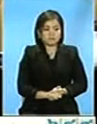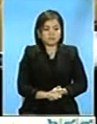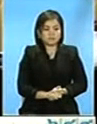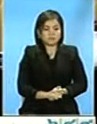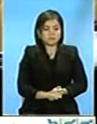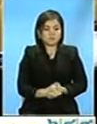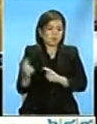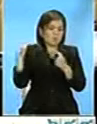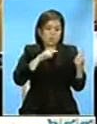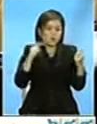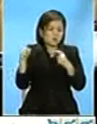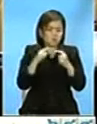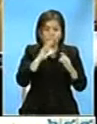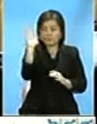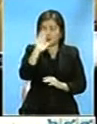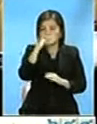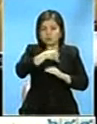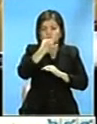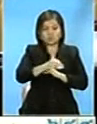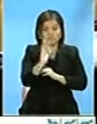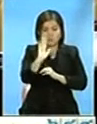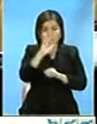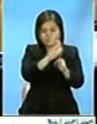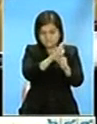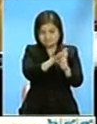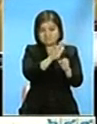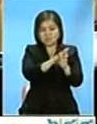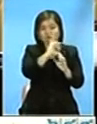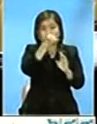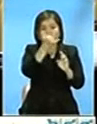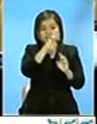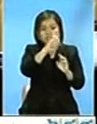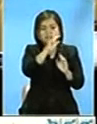เดี๋ยวก็โต้ไปโต้มาก็ไม่จบผมว่าพอมั้งท่านจิรยุ